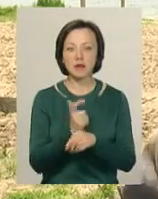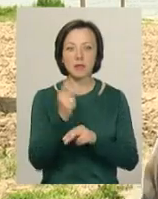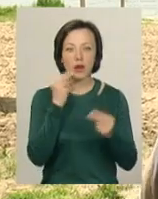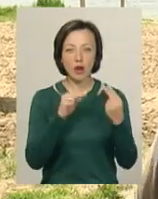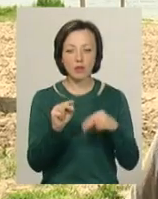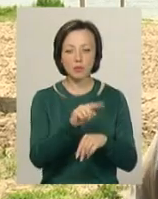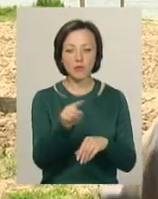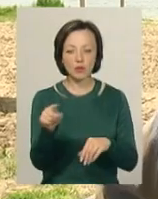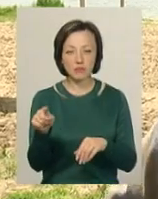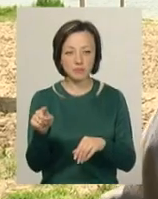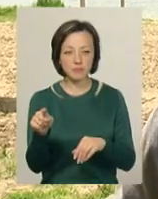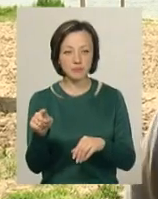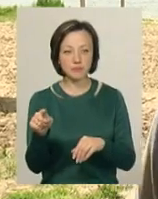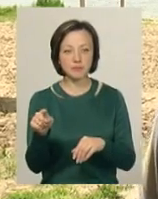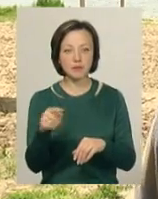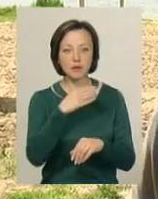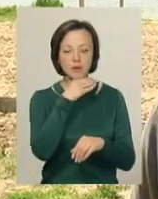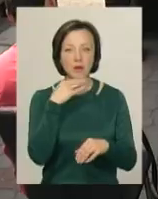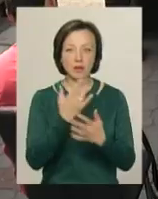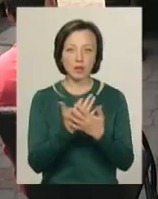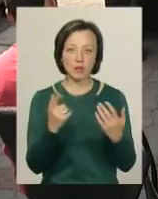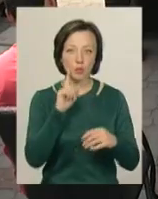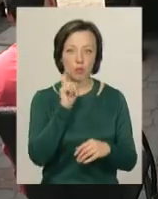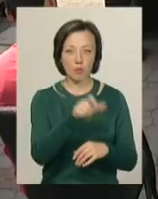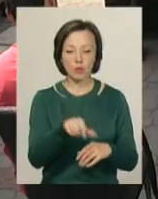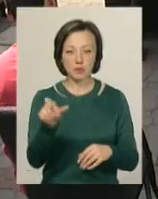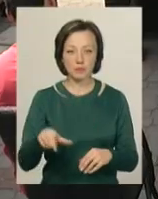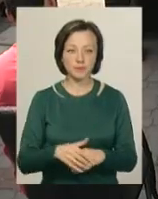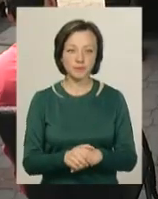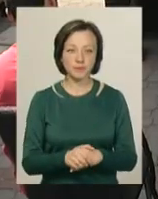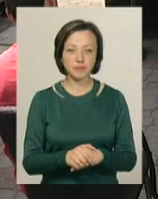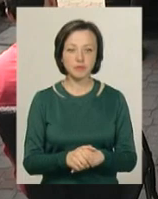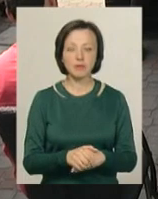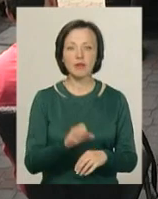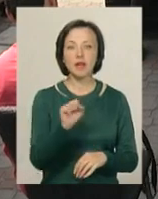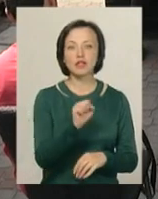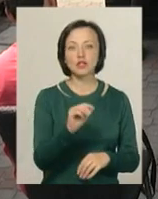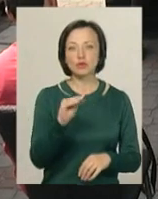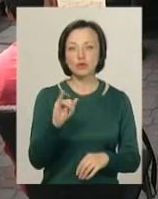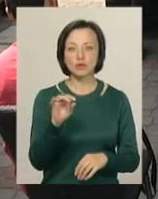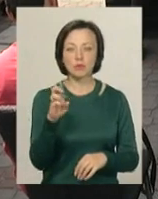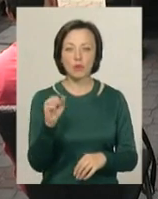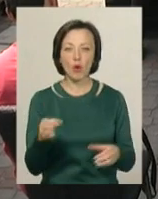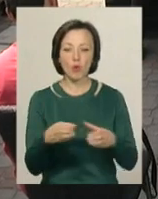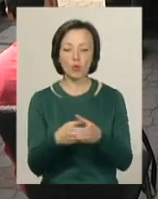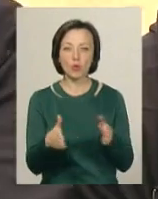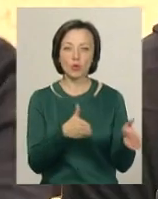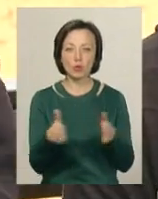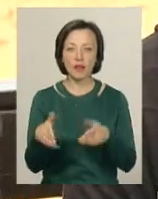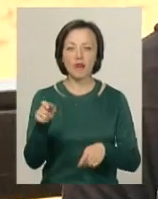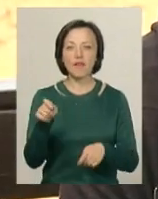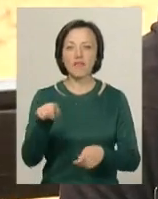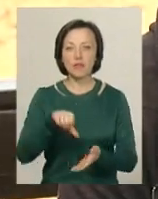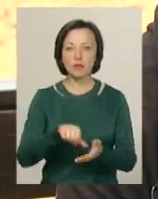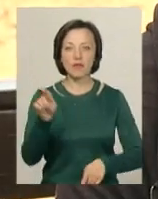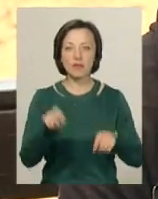того, щоб вони підтягнули багато-багато різної молоді. Фронтмен «Станз» Андрій Журба розповідає, гурт готується до виступу на фестивалі, попри те,